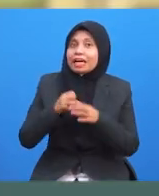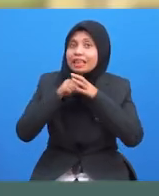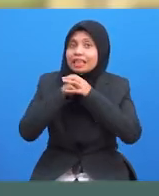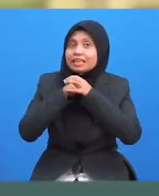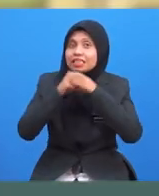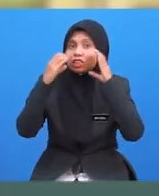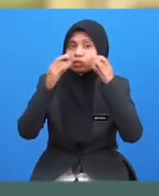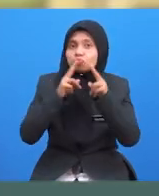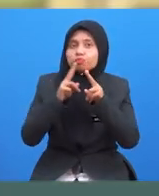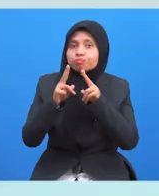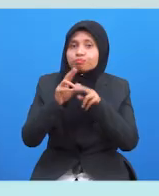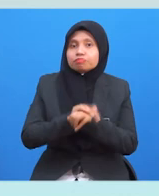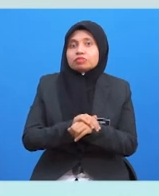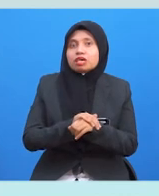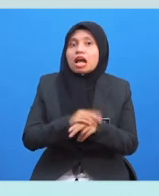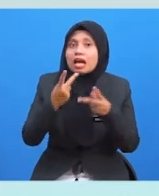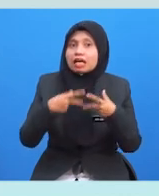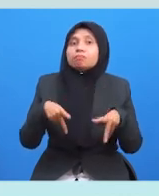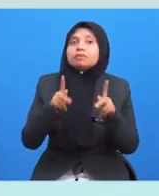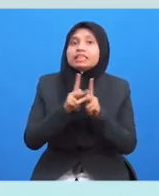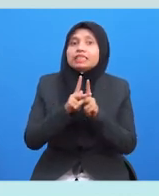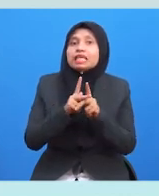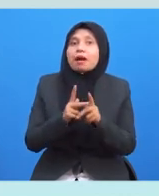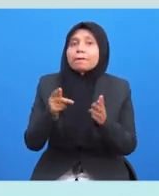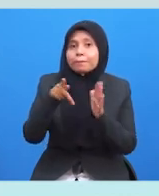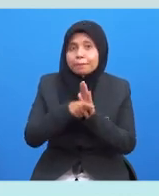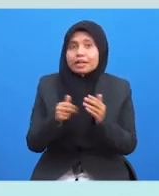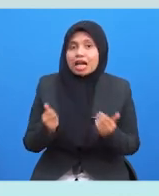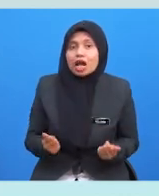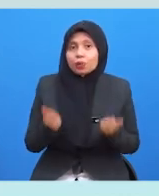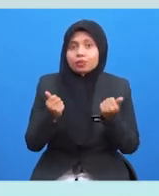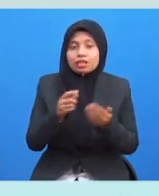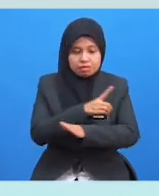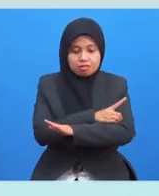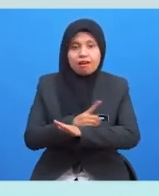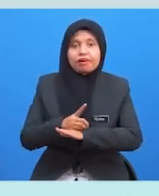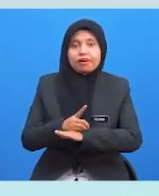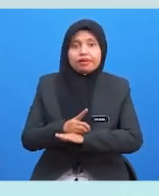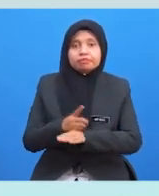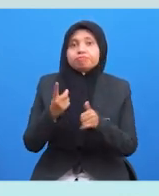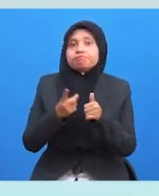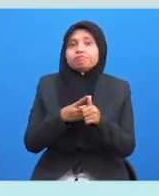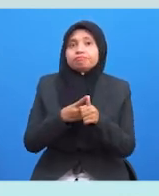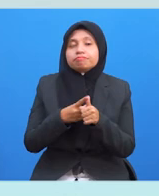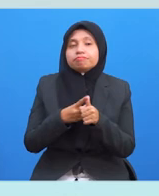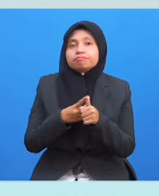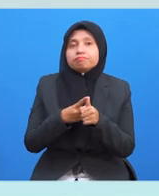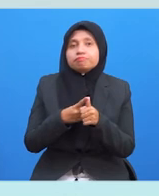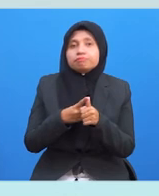Tahniah cikgu ucapkan. Kepentingan pengangkutan darat ialah,